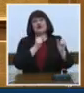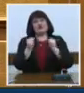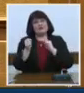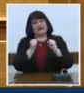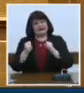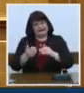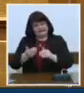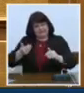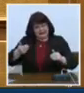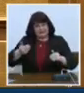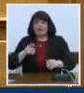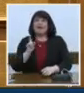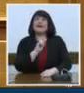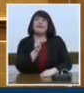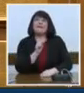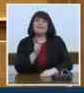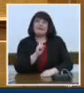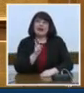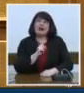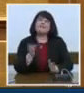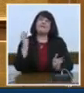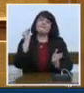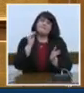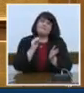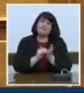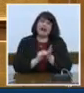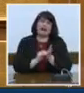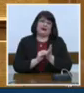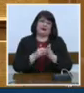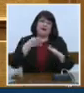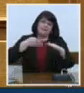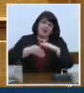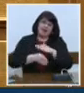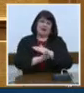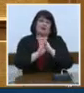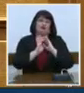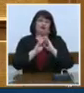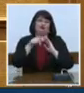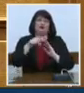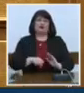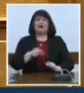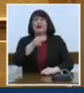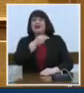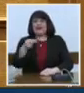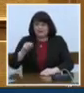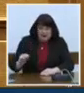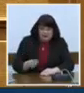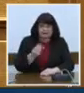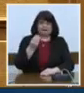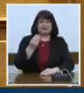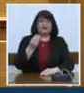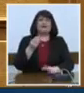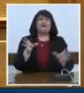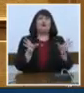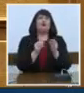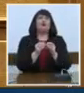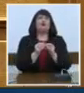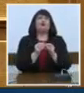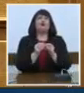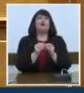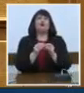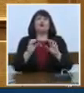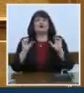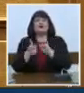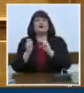Δεν πρέπει να την ξαναζήσει με αφορμή ένα θέμα που τελικά αφορά την κάθε οικογένεια